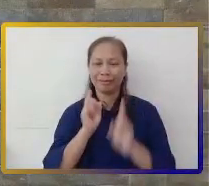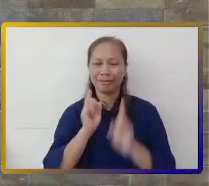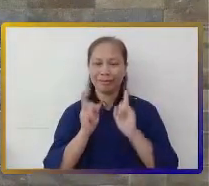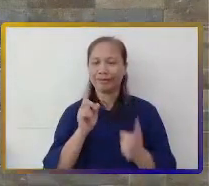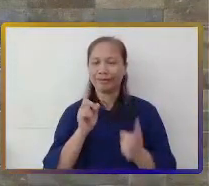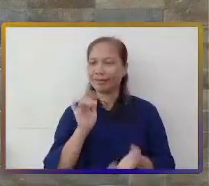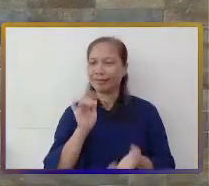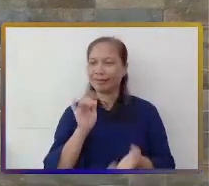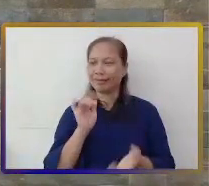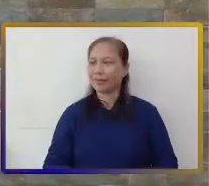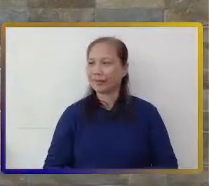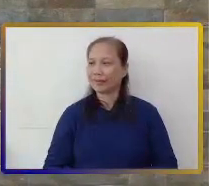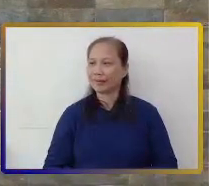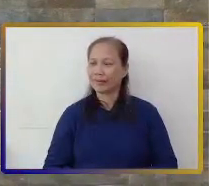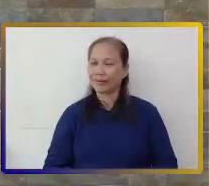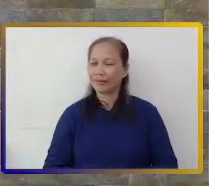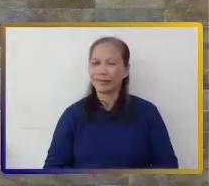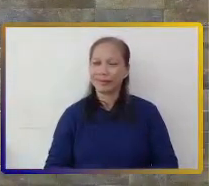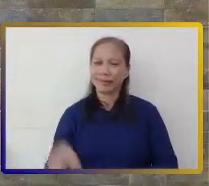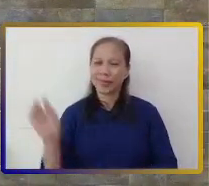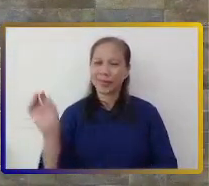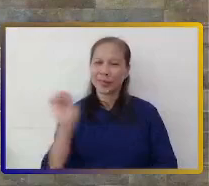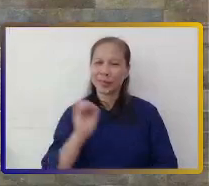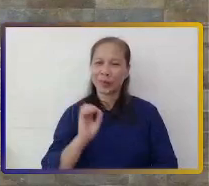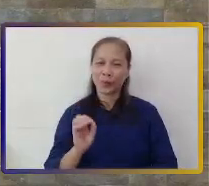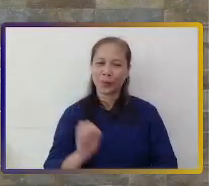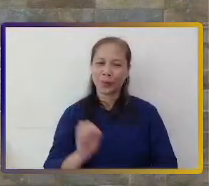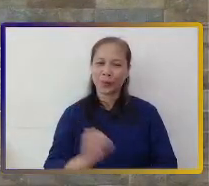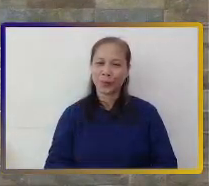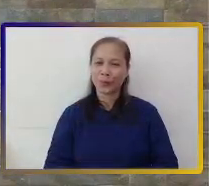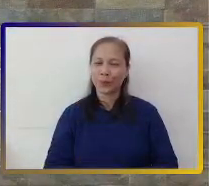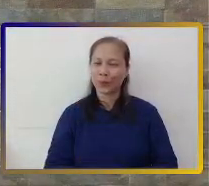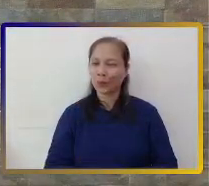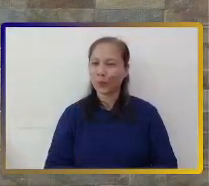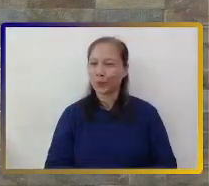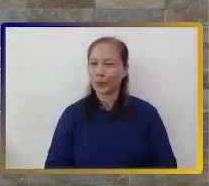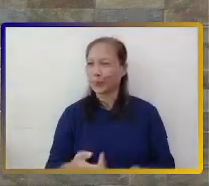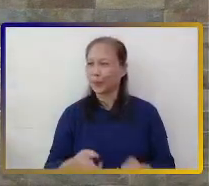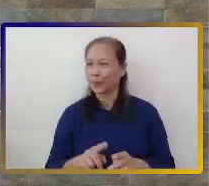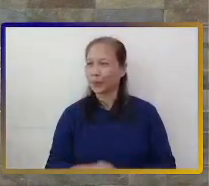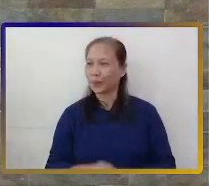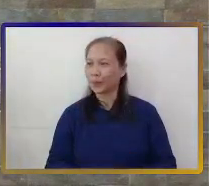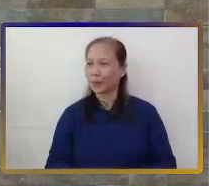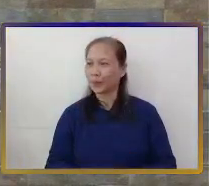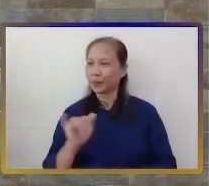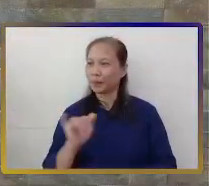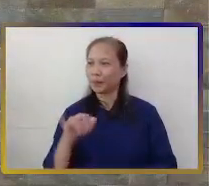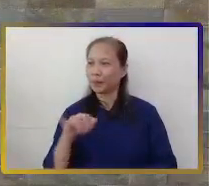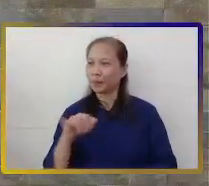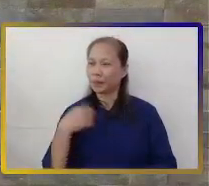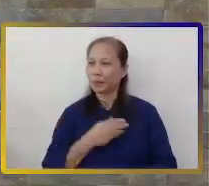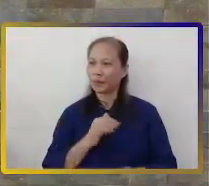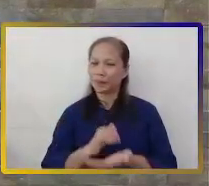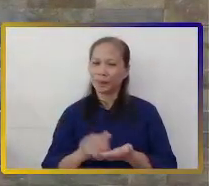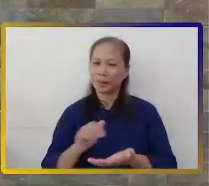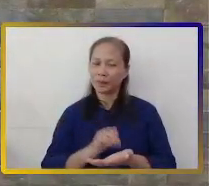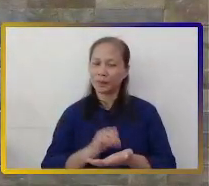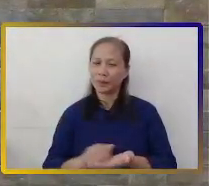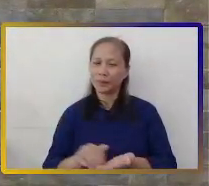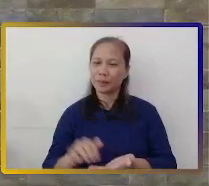naman po yan na walang kinalaman yan sa pananampalataya natin with regard sa simbahan the same thing Iyung pinractice nila sa practice po natin